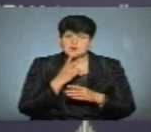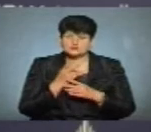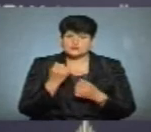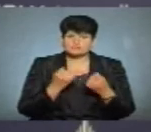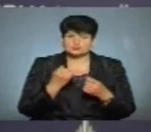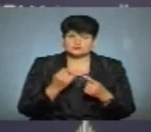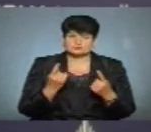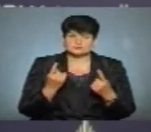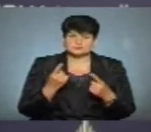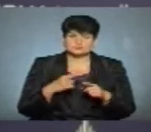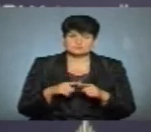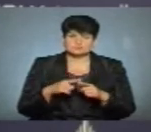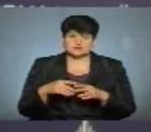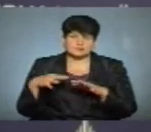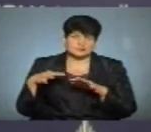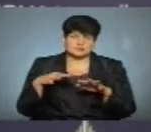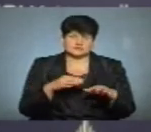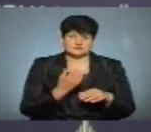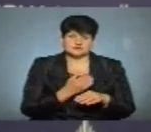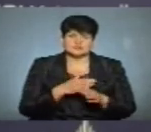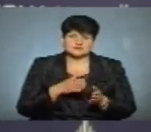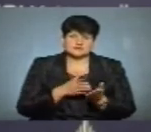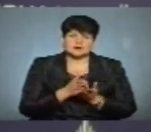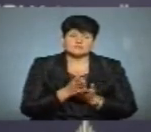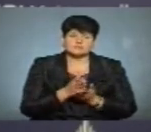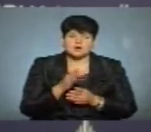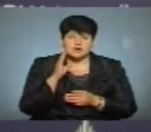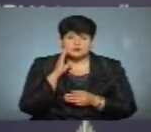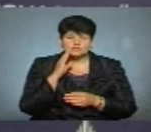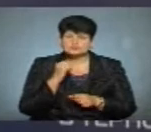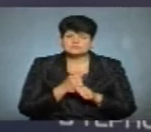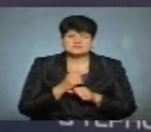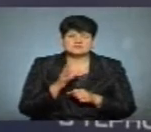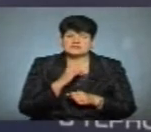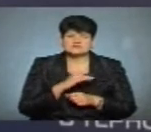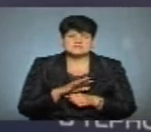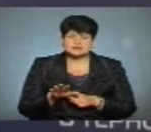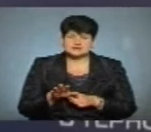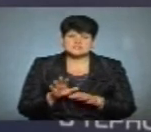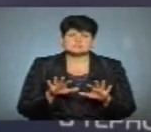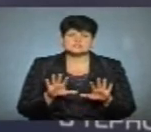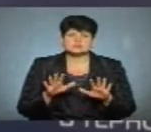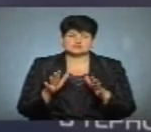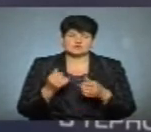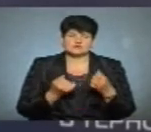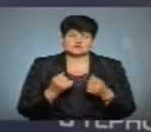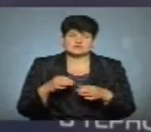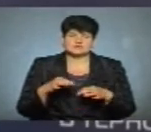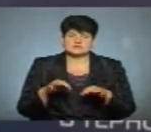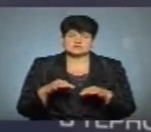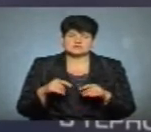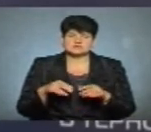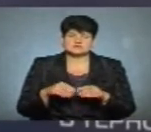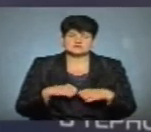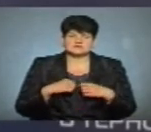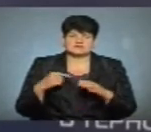автомобіль на шаленій швидкості летить в їхньому напрямку. А хлопчик це зробити не встиг. З місця події водій транспортного засобу намагався